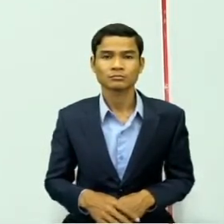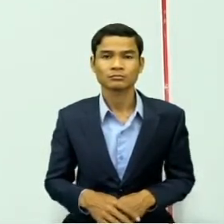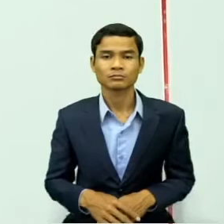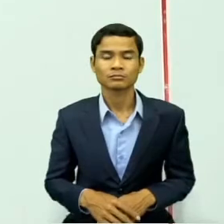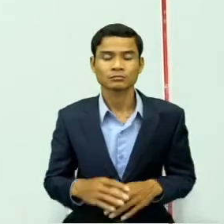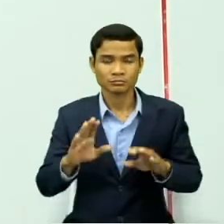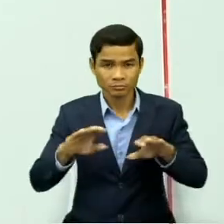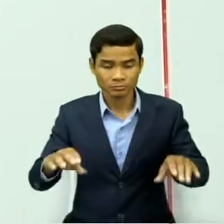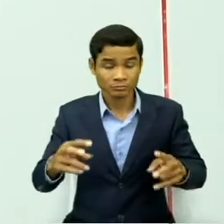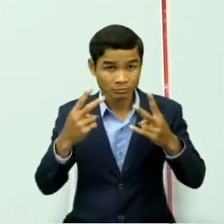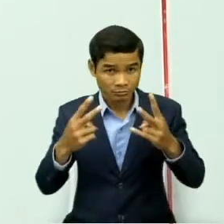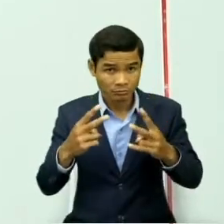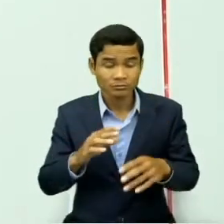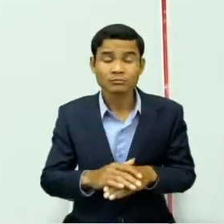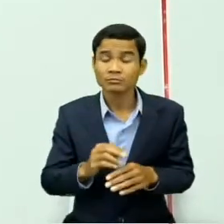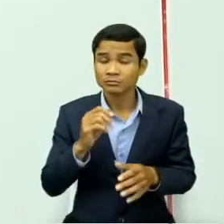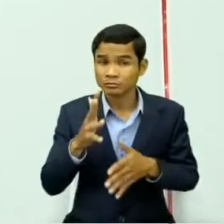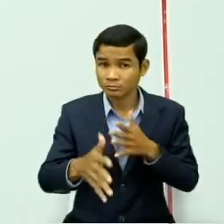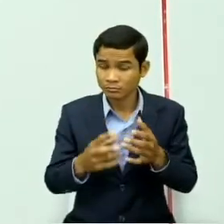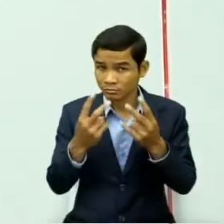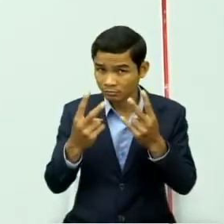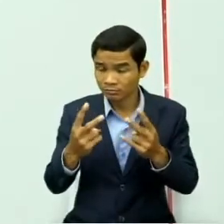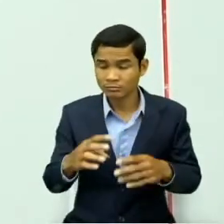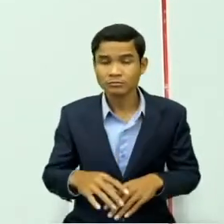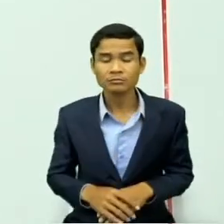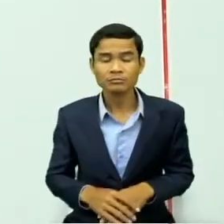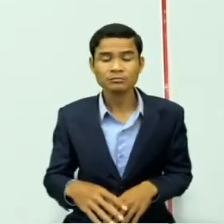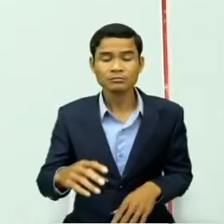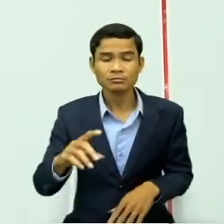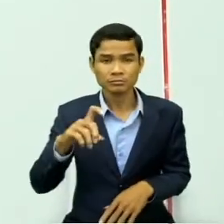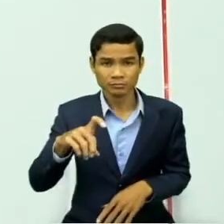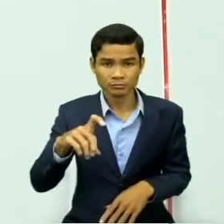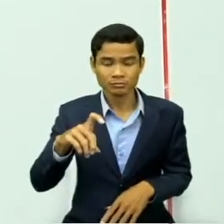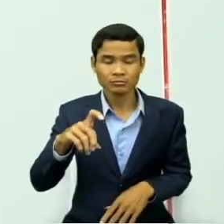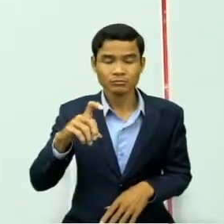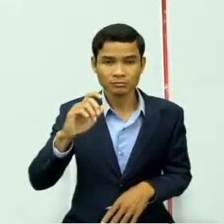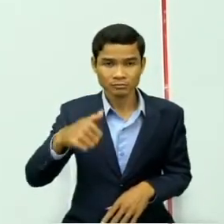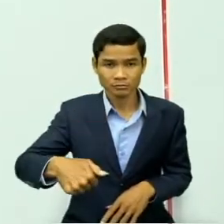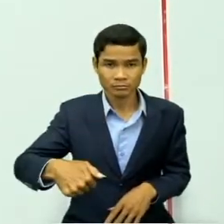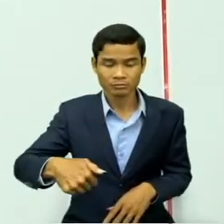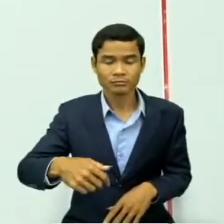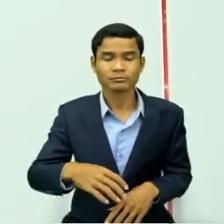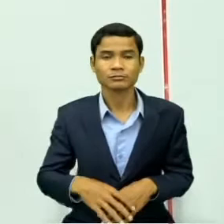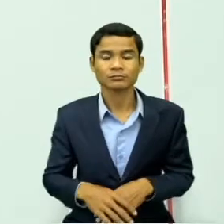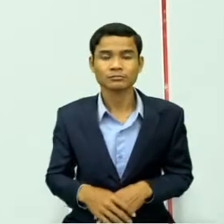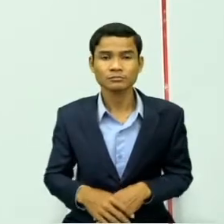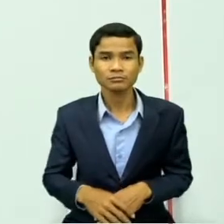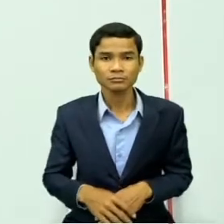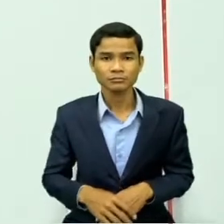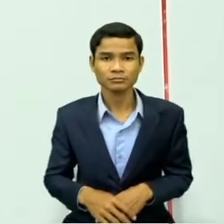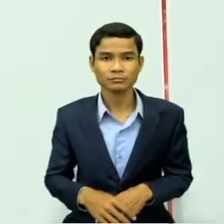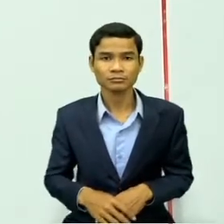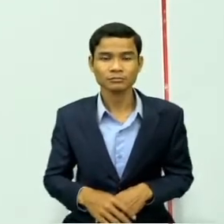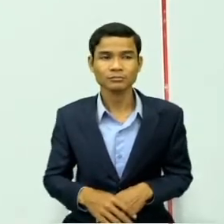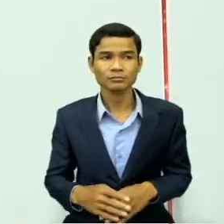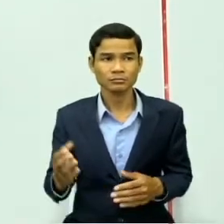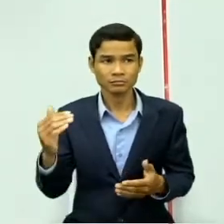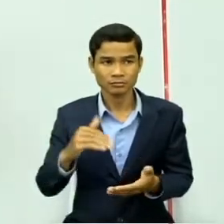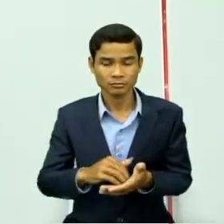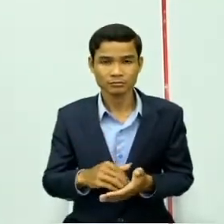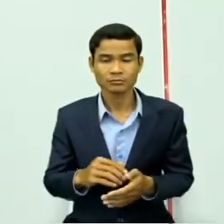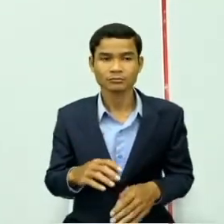Chà con trim sẽ đập nhạc cổ án. Pơ chân nở phân nở. Mà đồng tiệt